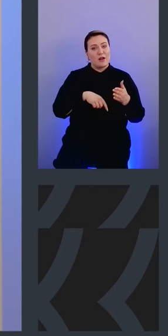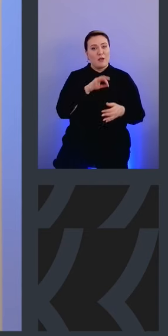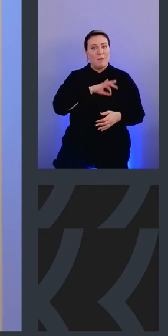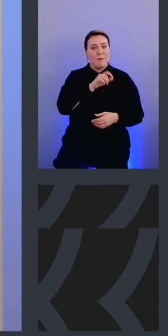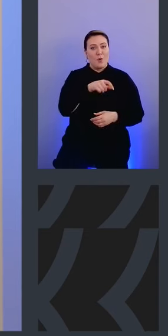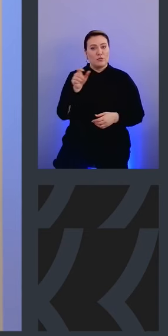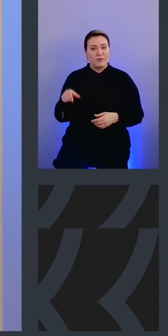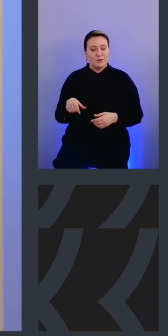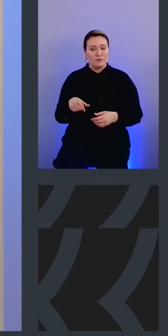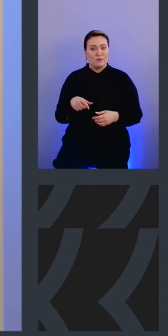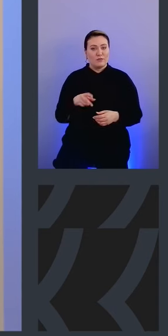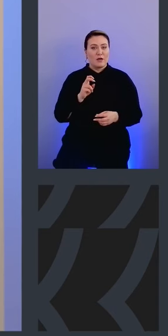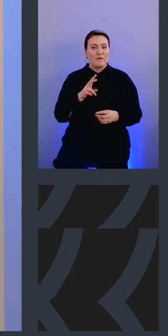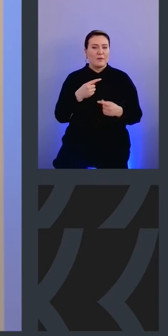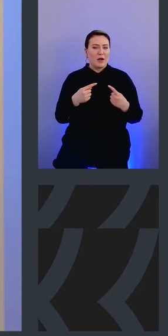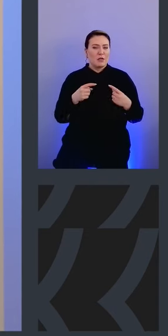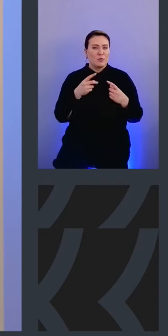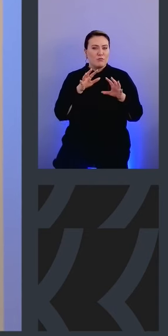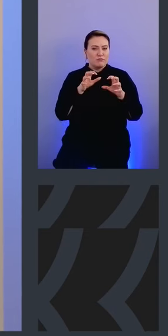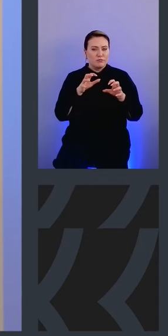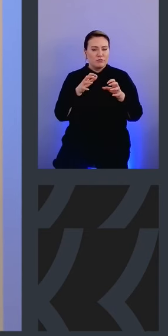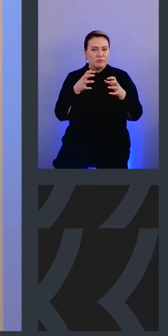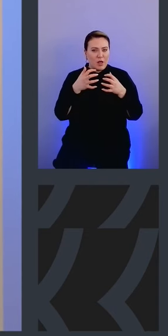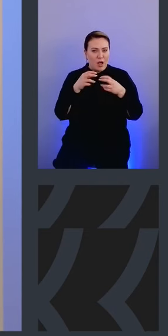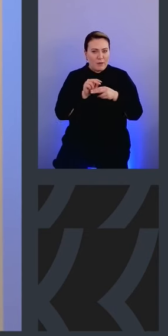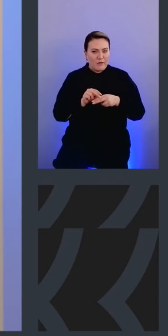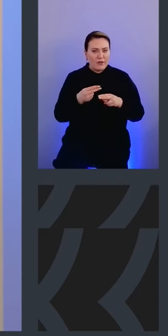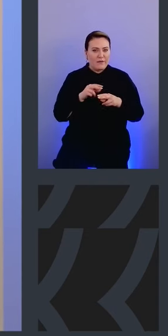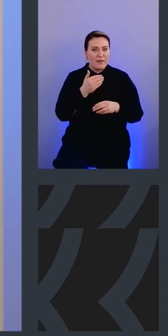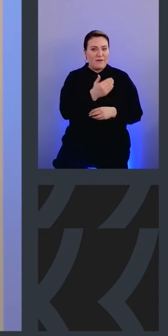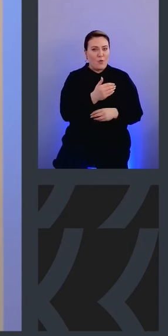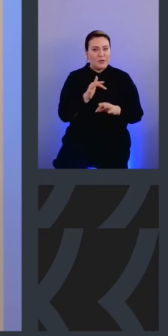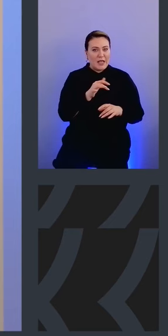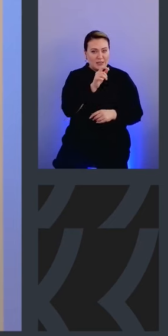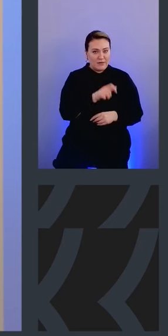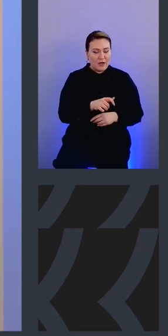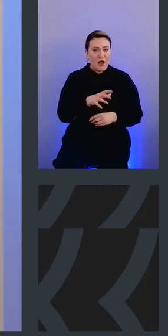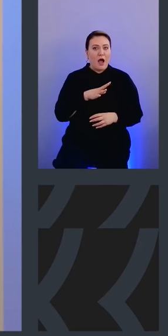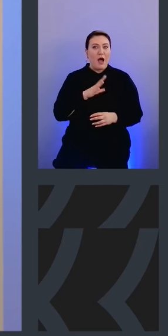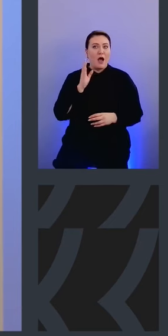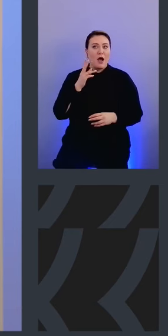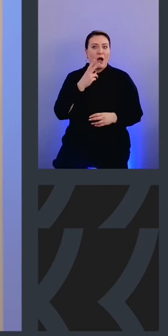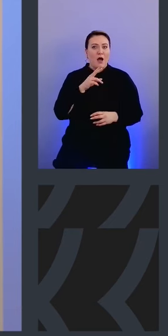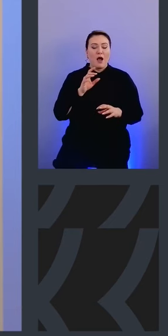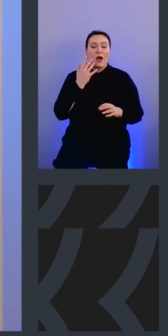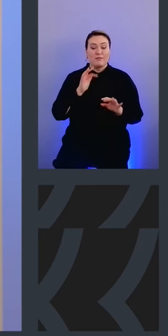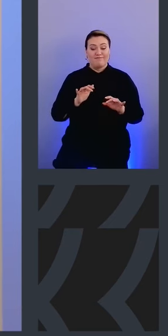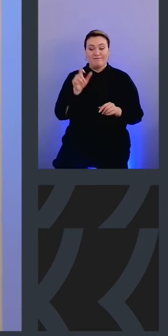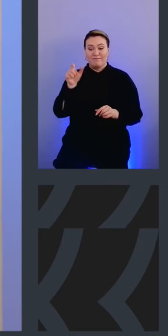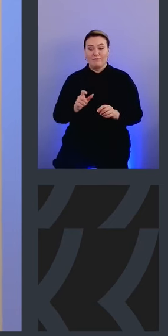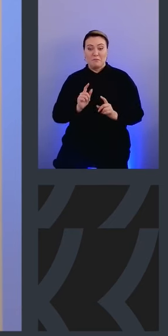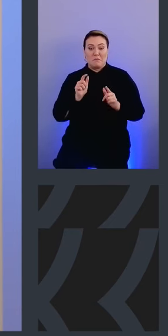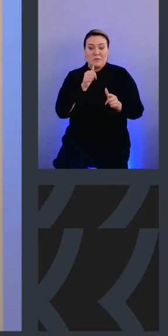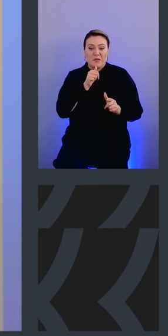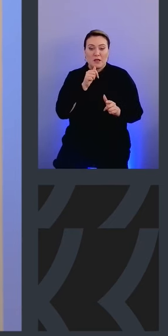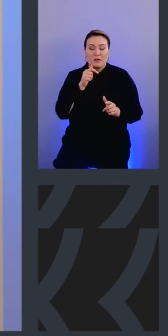по-разному обрабатываете его действия в системе? То есть вы как-то потенциально пытаетесь выявить, кто злоумышленник,